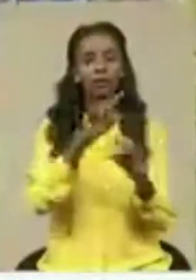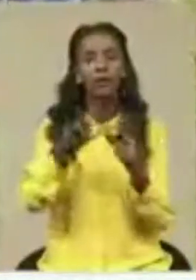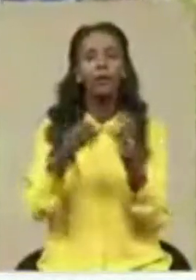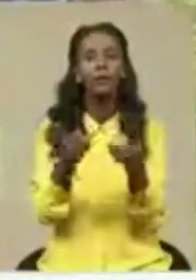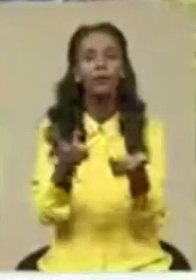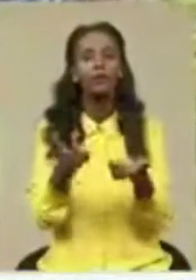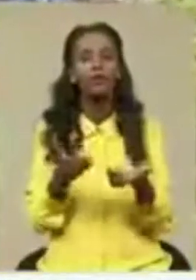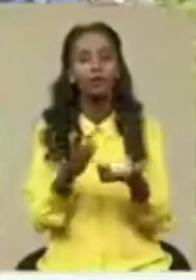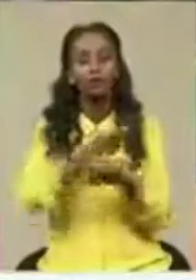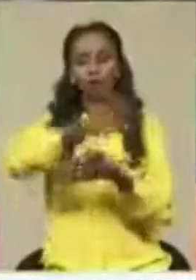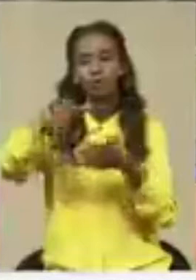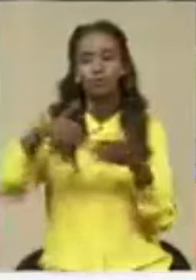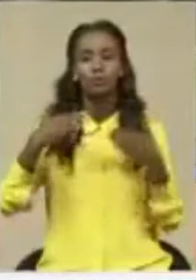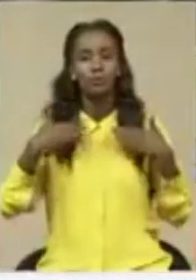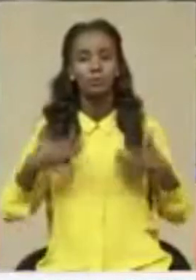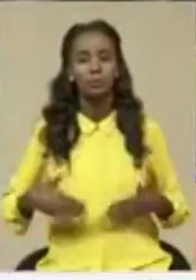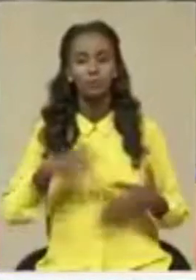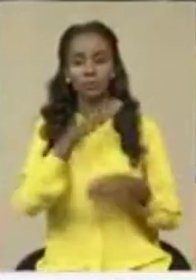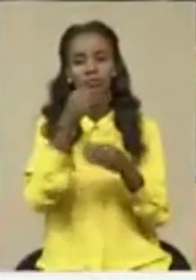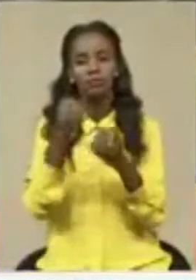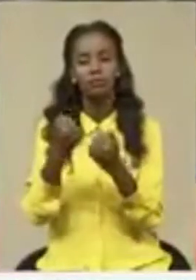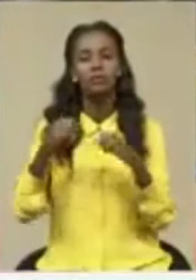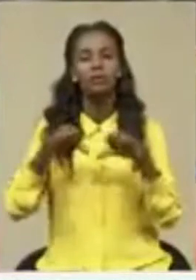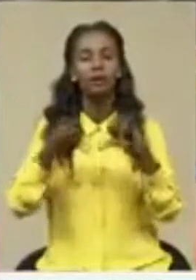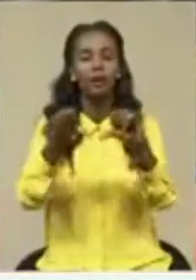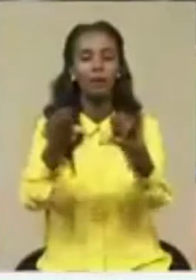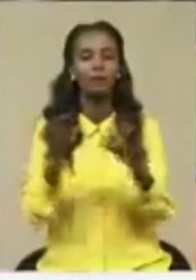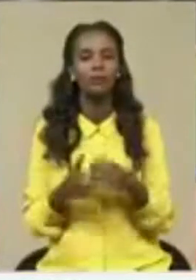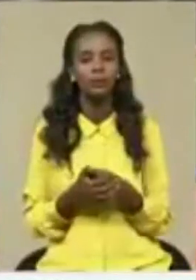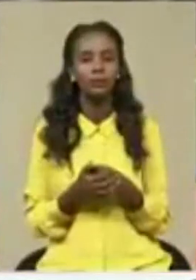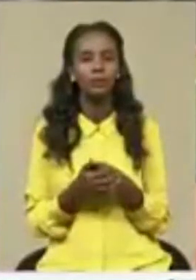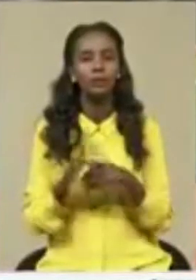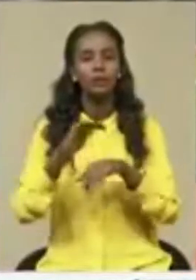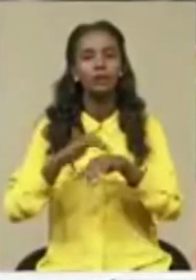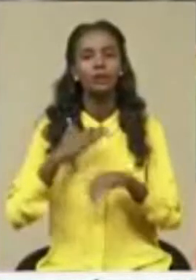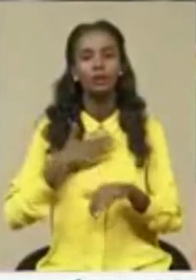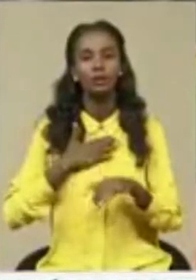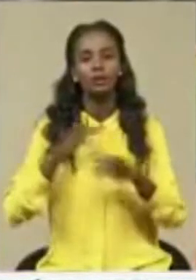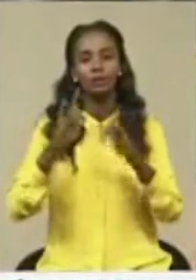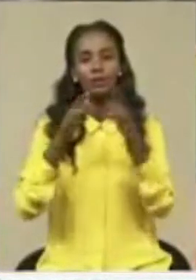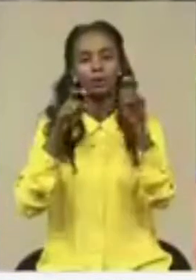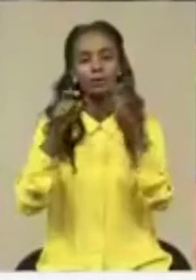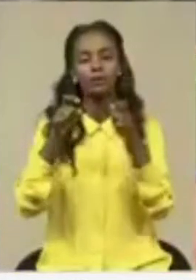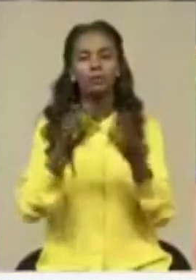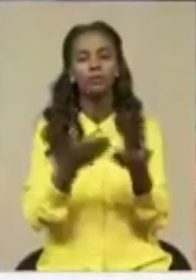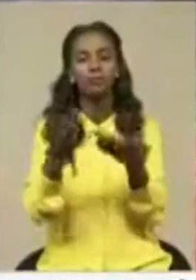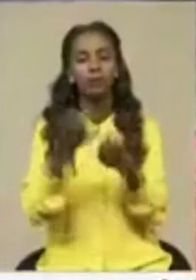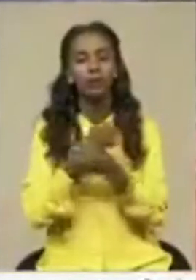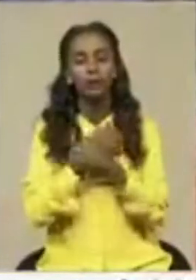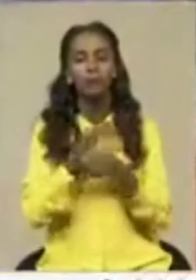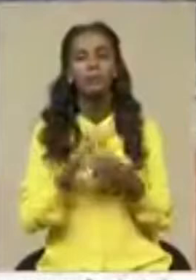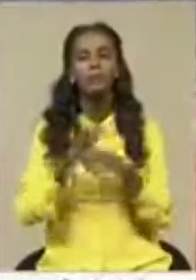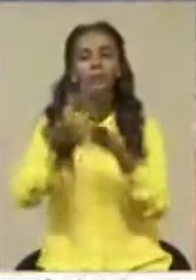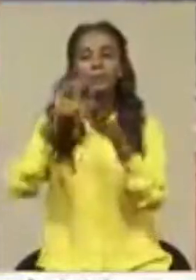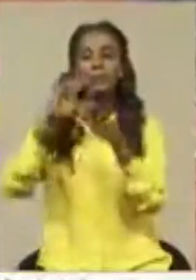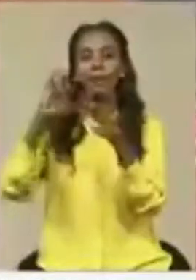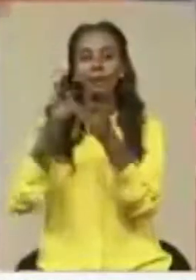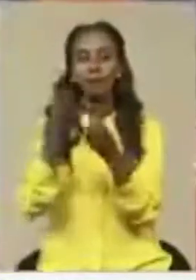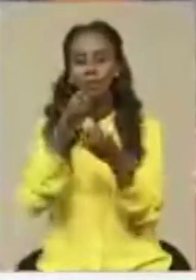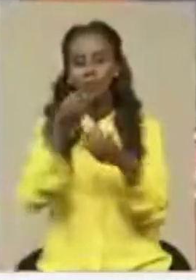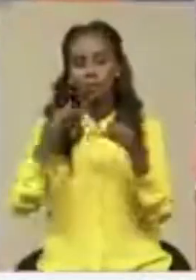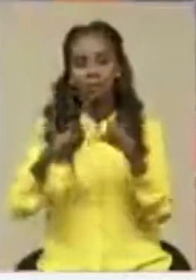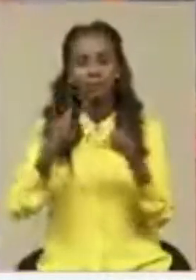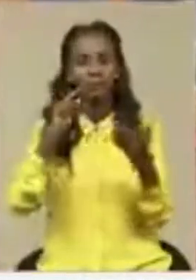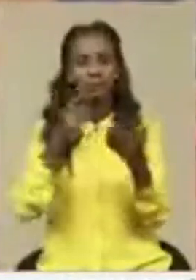ስለሚፈለግ ሁሉም አካላት አጠናክሮ እንዲቀጥሉ ጥሪዬን እንደ ዞን አስተዳደር ማቅረብ ወዳለሁ። የዜጎችን የምግብ